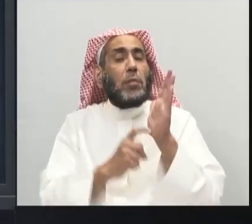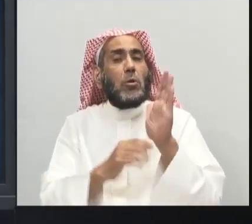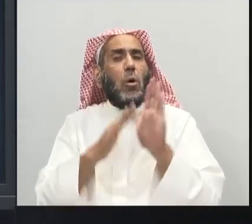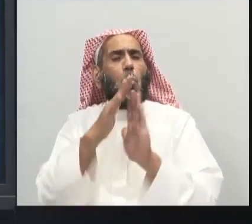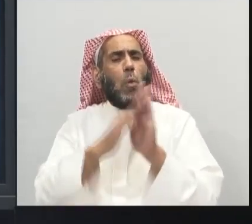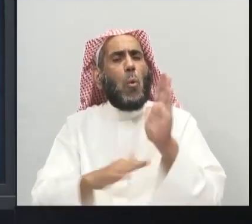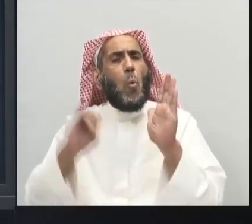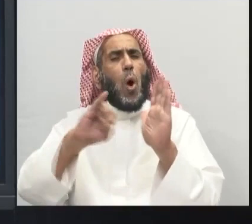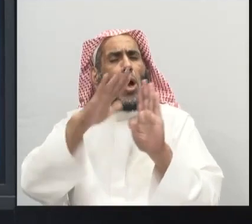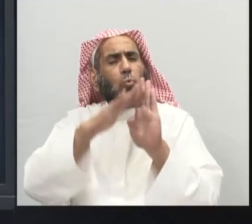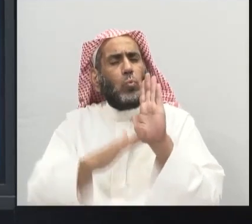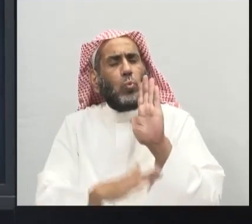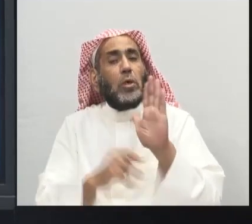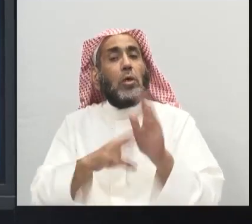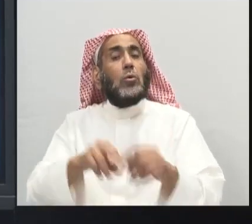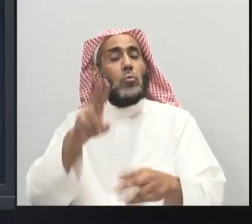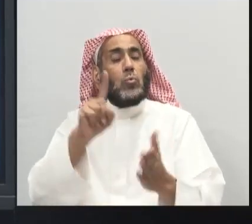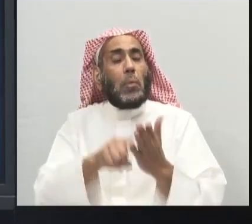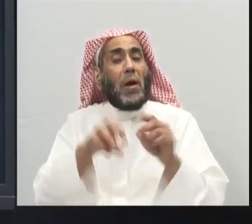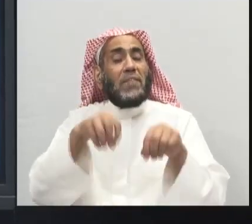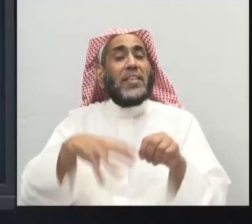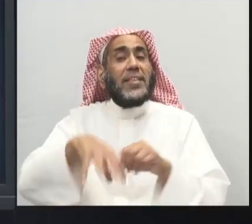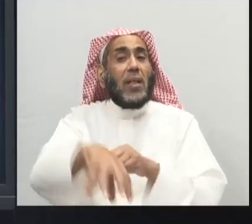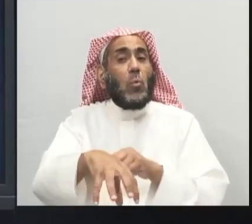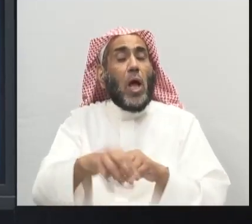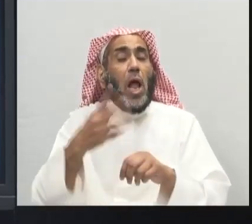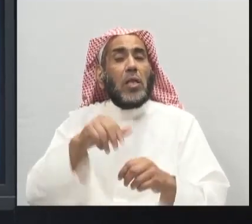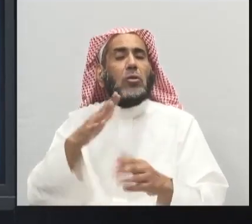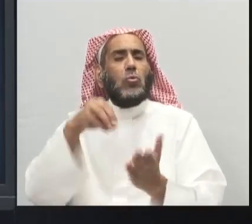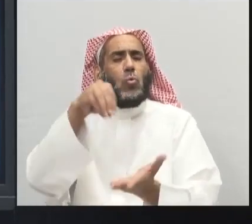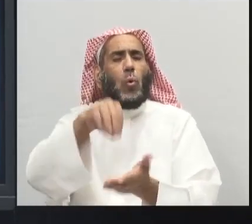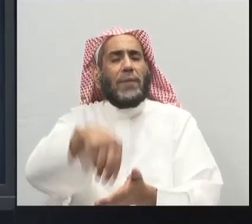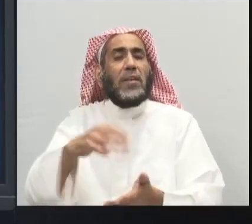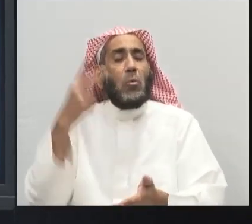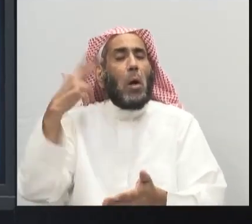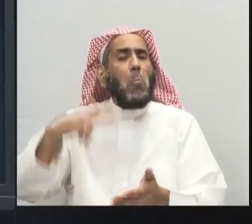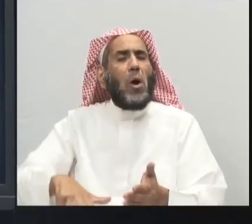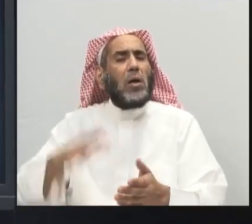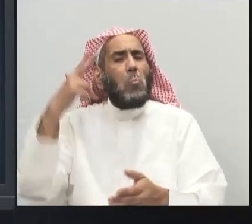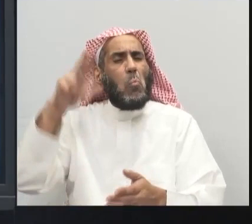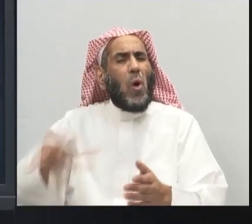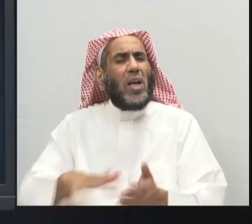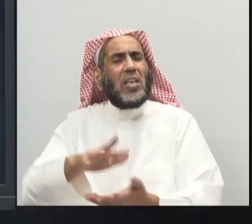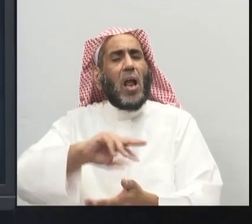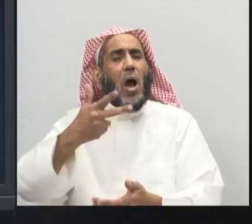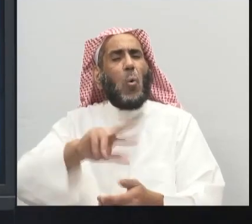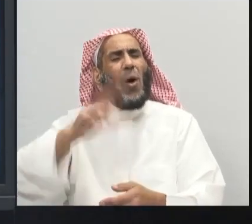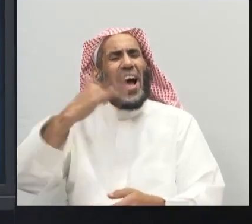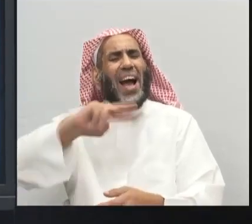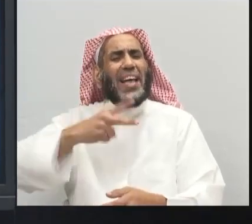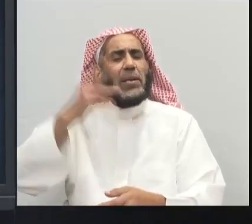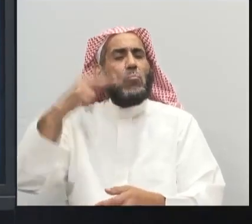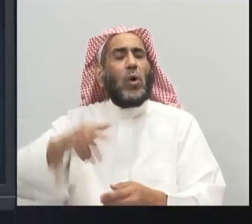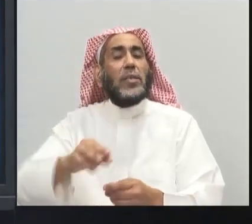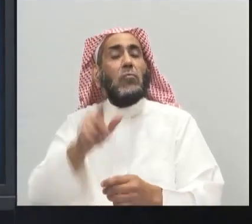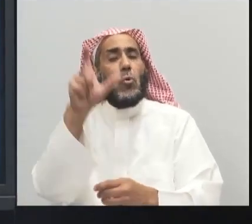القانونيه تطبق في الدوله التي يقيم فيها سواء كان مواطنا او او اجنبي فانه تطبق